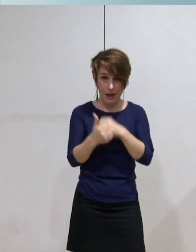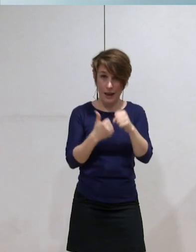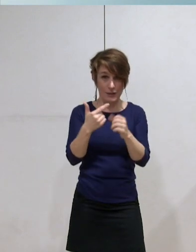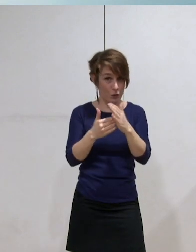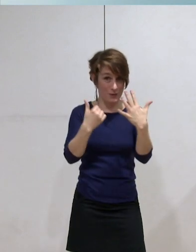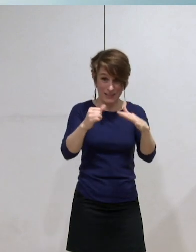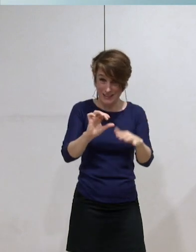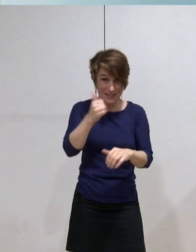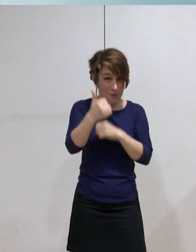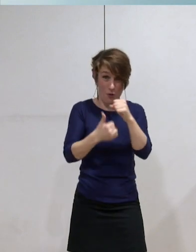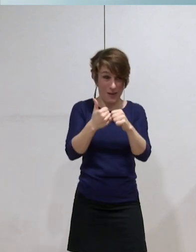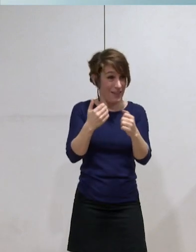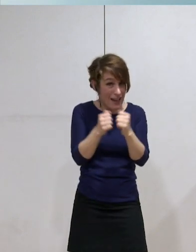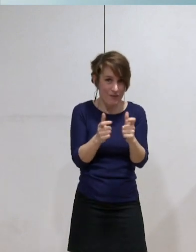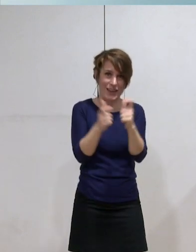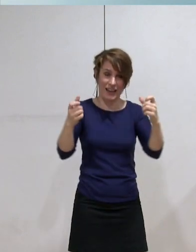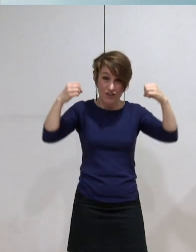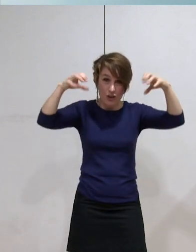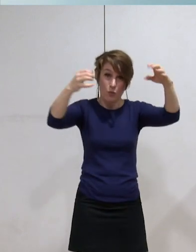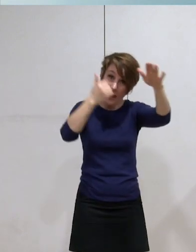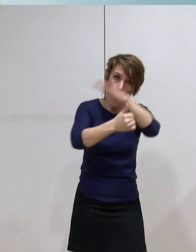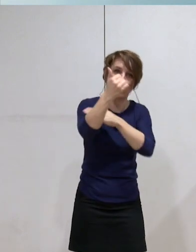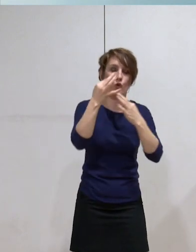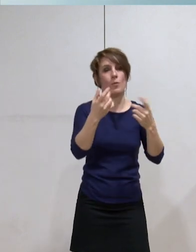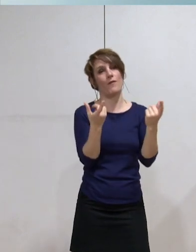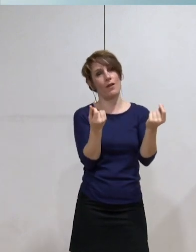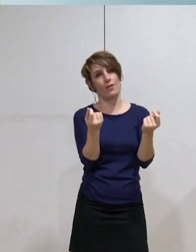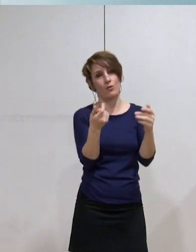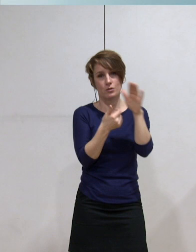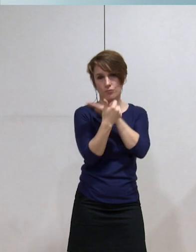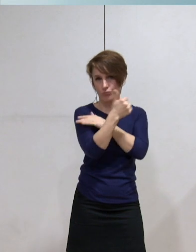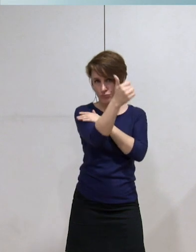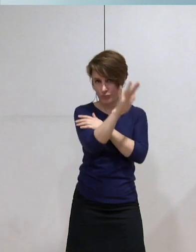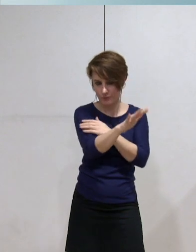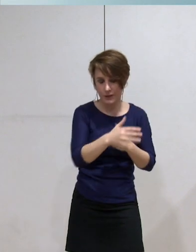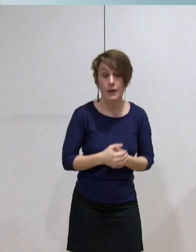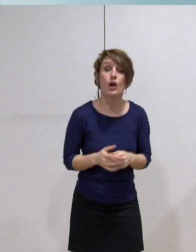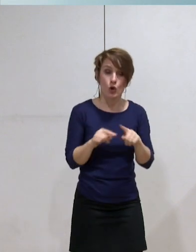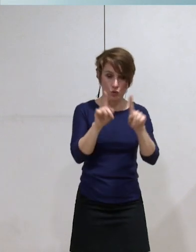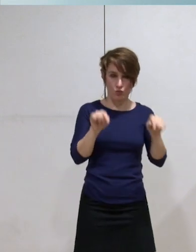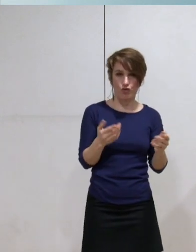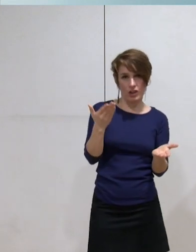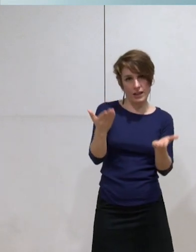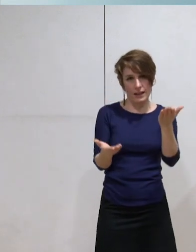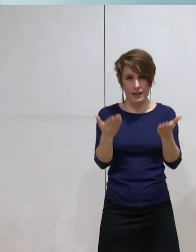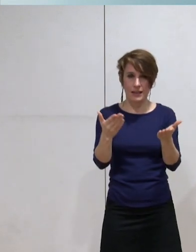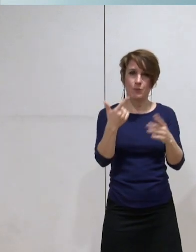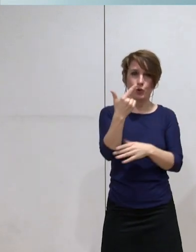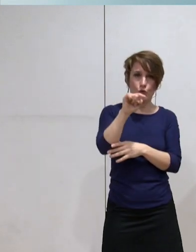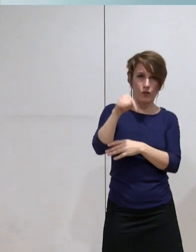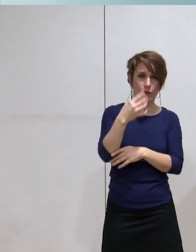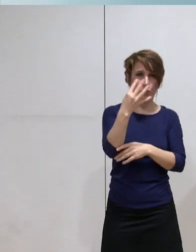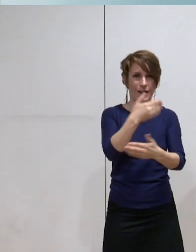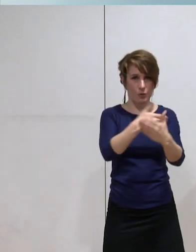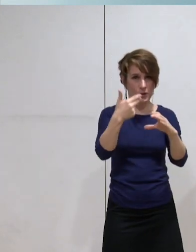d'existence du budget de la régie à autonomie financière sur une année complète ce budget s'équilibrera à hauteur de 2,4